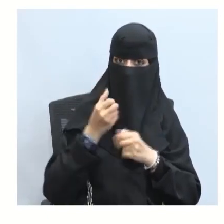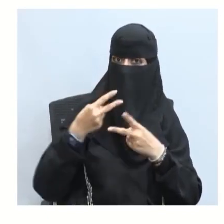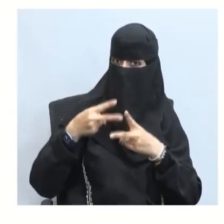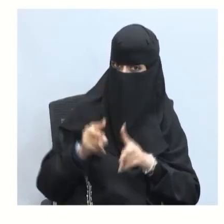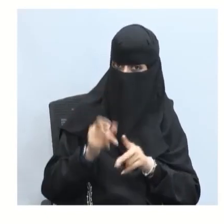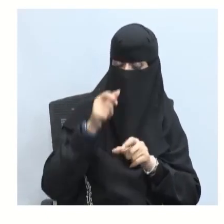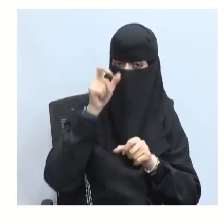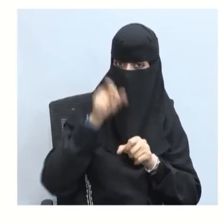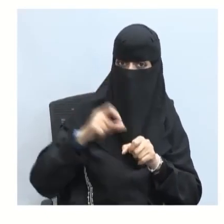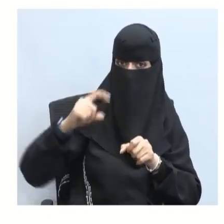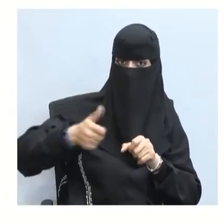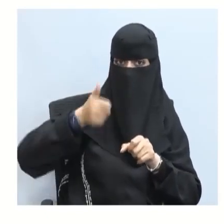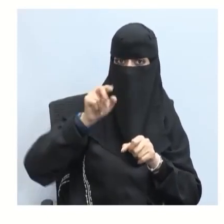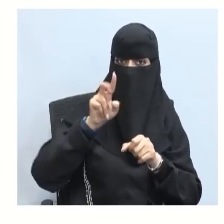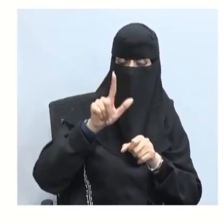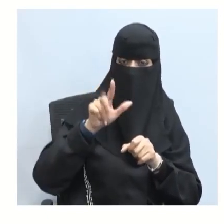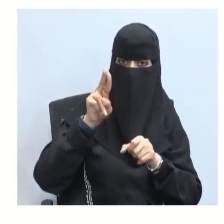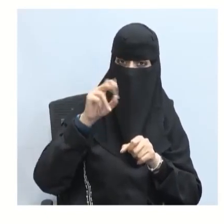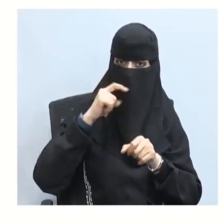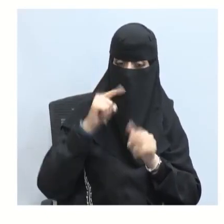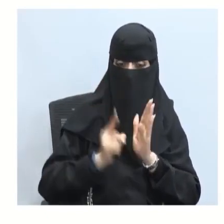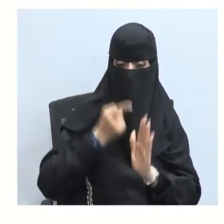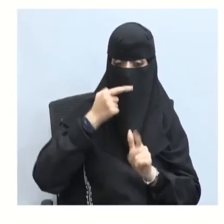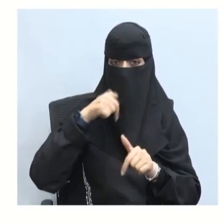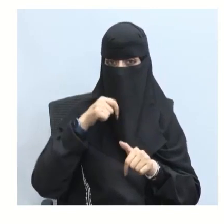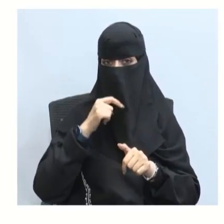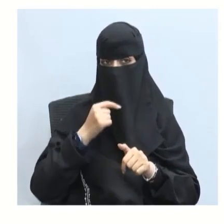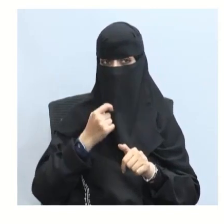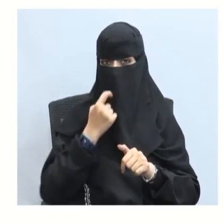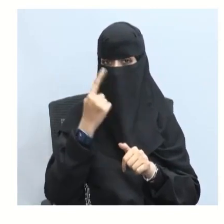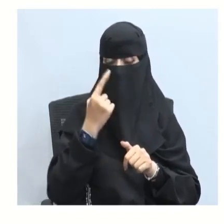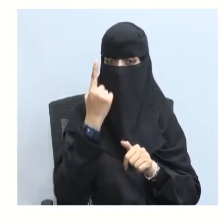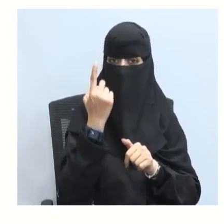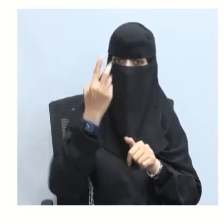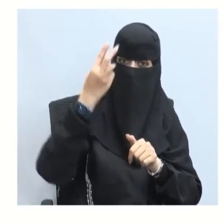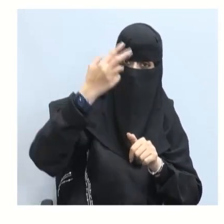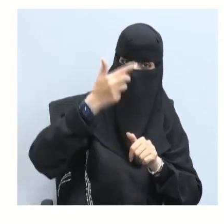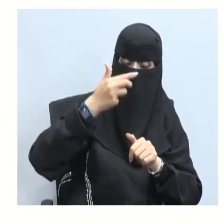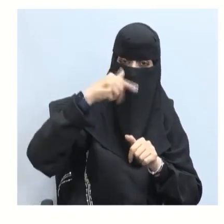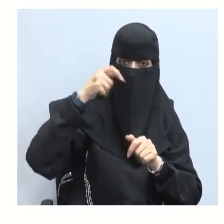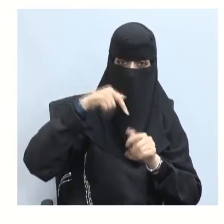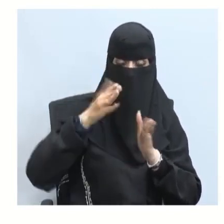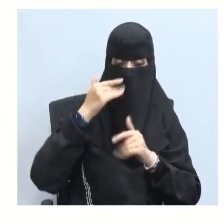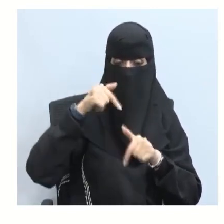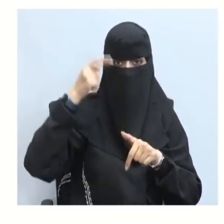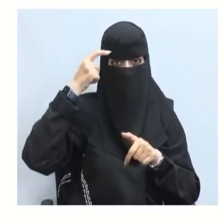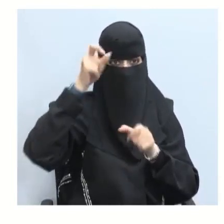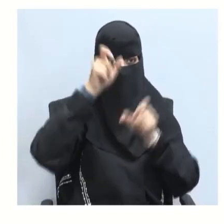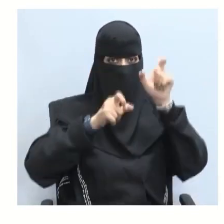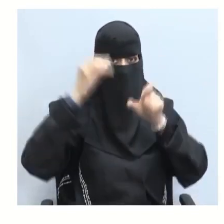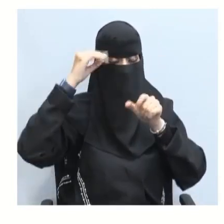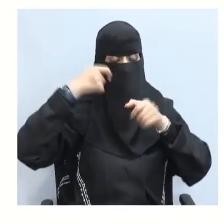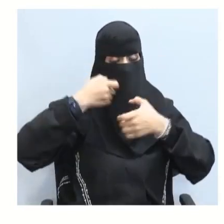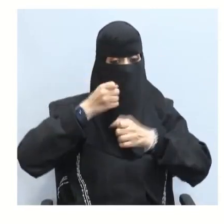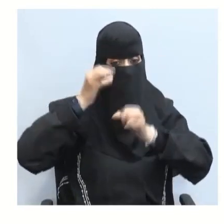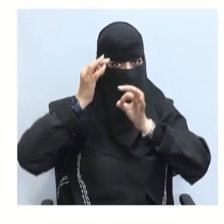دالتون في بدايه القرن ال عشر بدا العلماء الكيميائيون يفهمون حقيقه ان المركبات بما